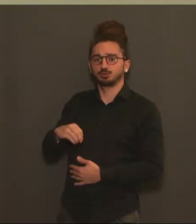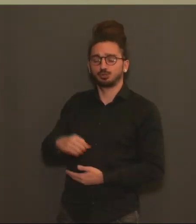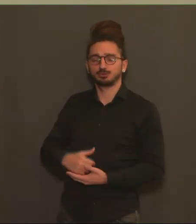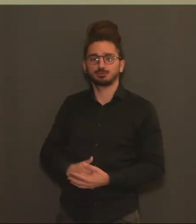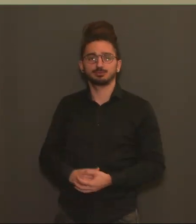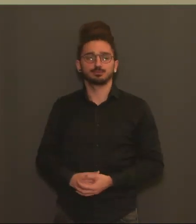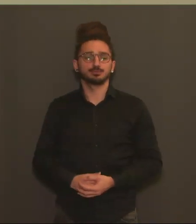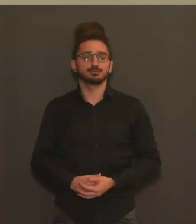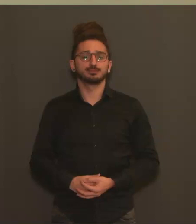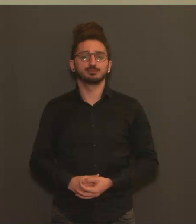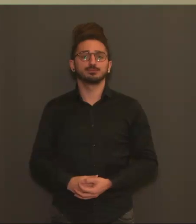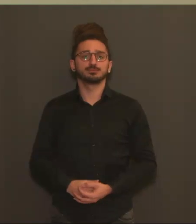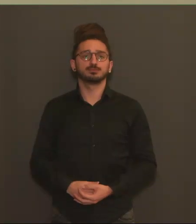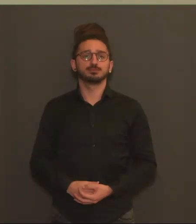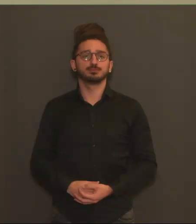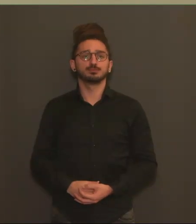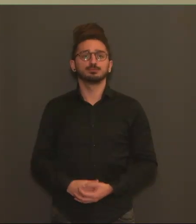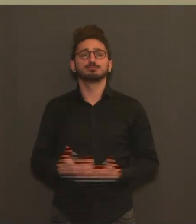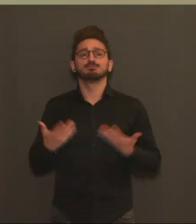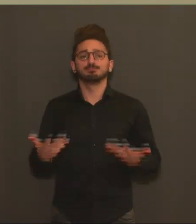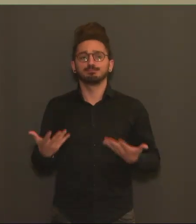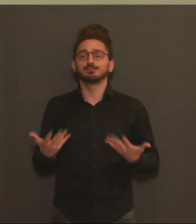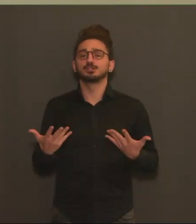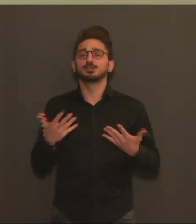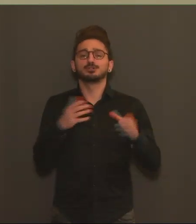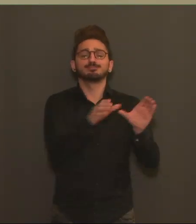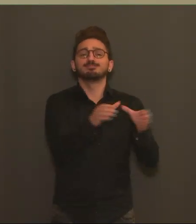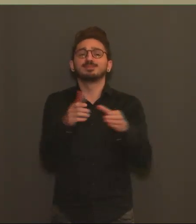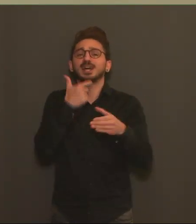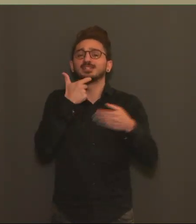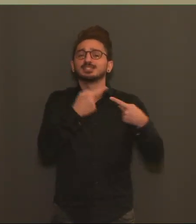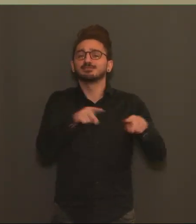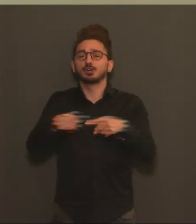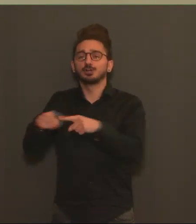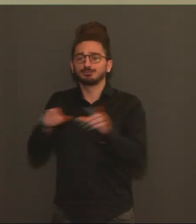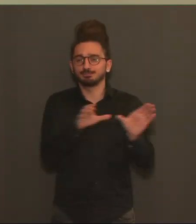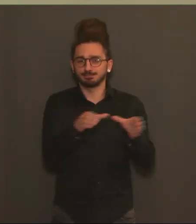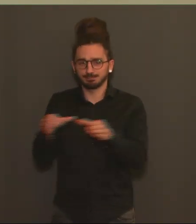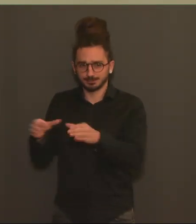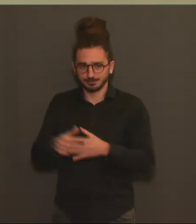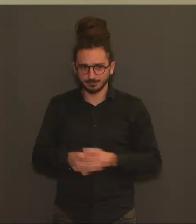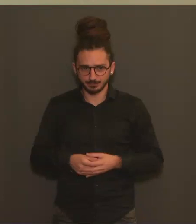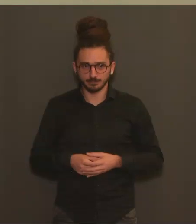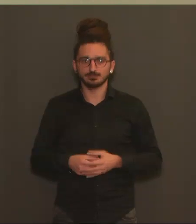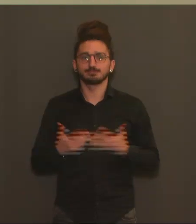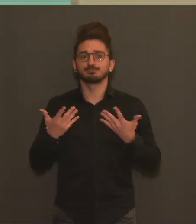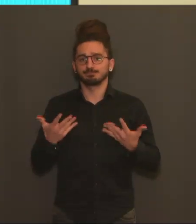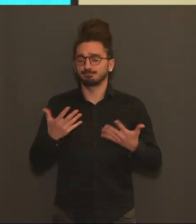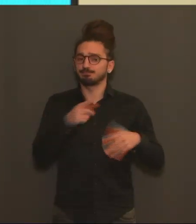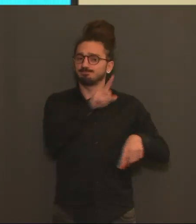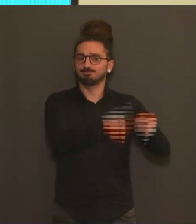Au niveau des groupes d'âge que vous voyez dans la diapositive qui va apparaître, il y a vraiment des trends différents. On